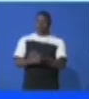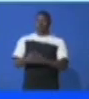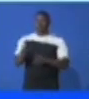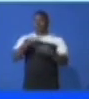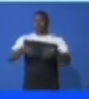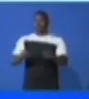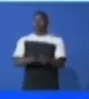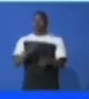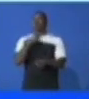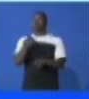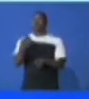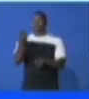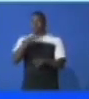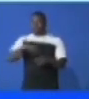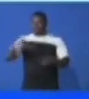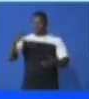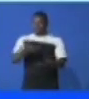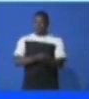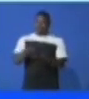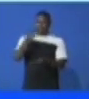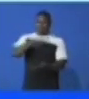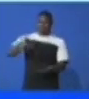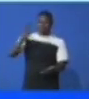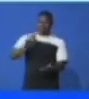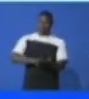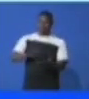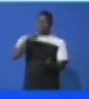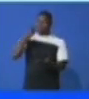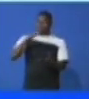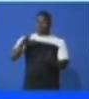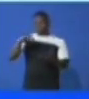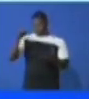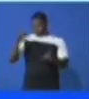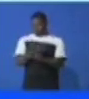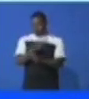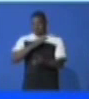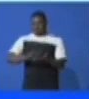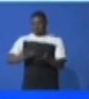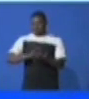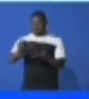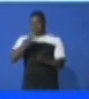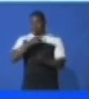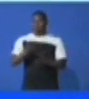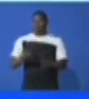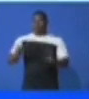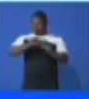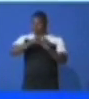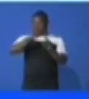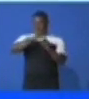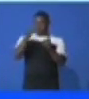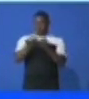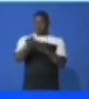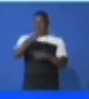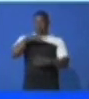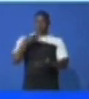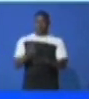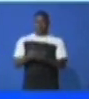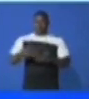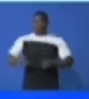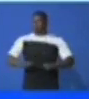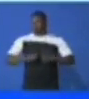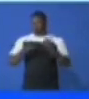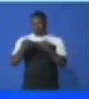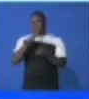Cela dit, c'est donc une nouvelle convention qui prend en compte le volet social et le bien-être des collaborateurs